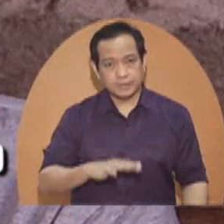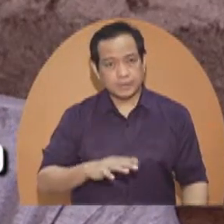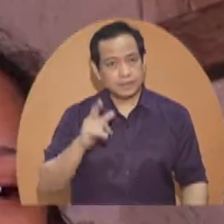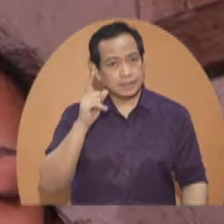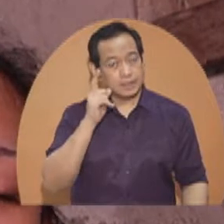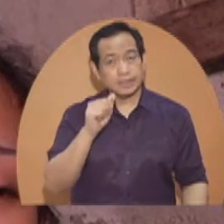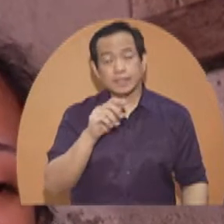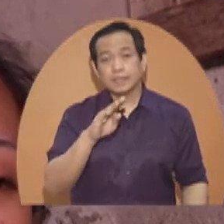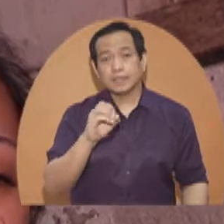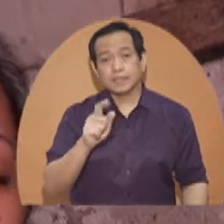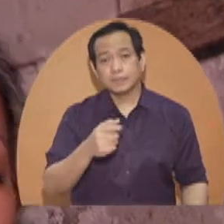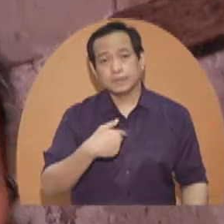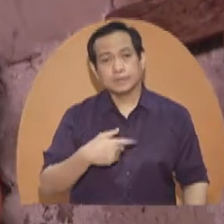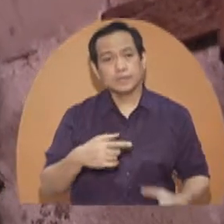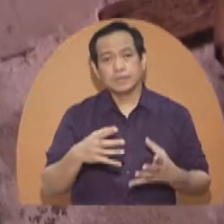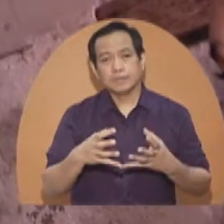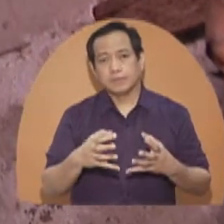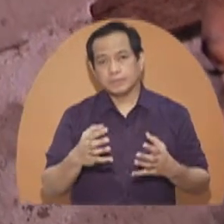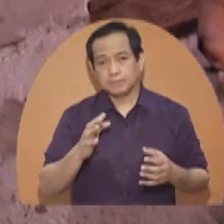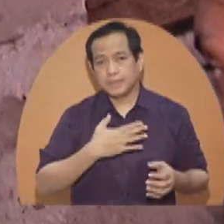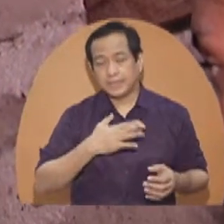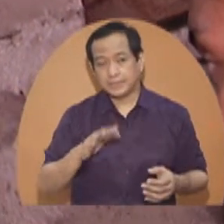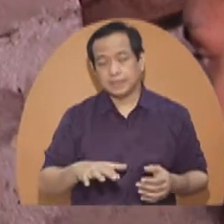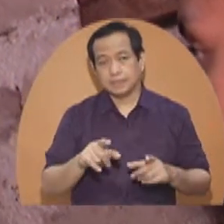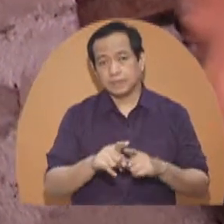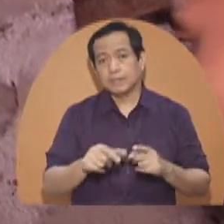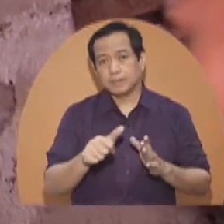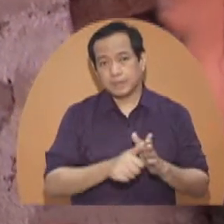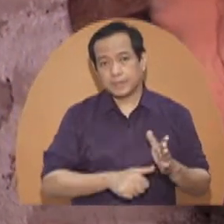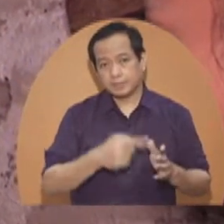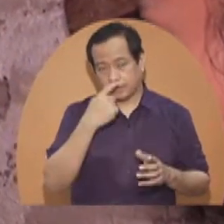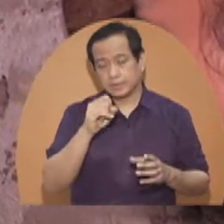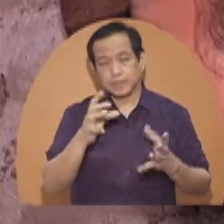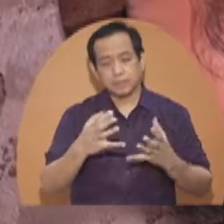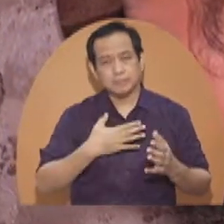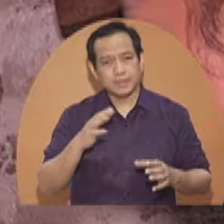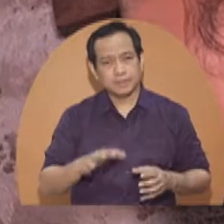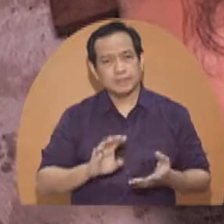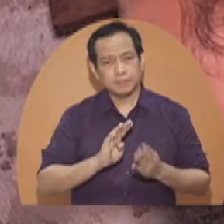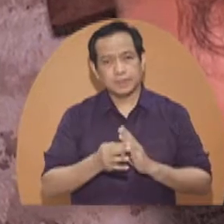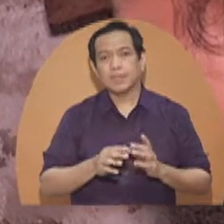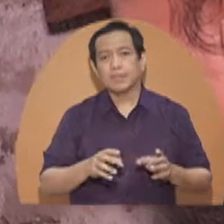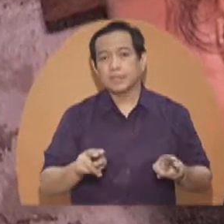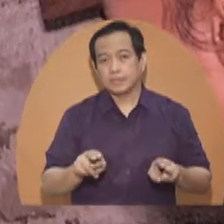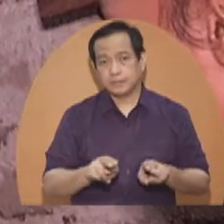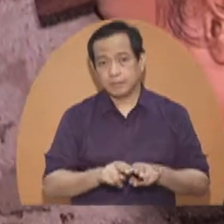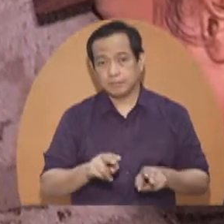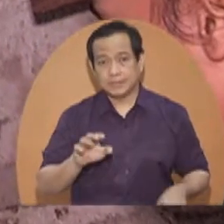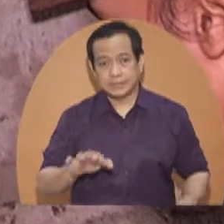aking anak na si Leanne Abot. Ay gusto ko na din po siyang maoperahan dahil gusto ko din po siyang maging normal na